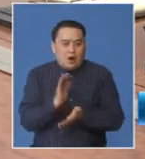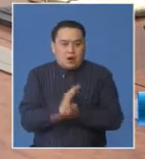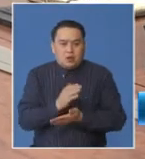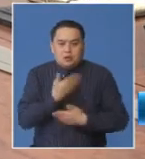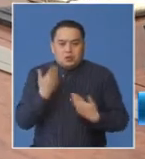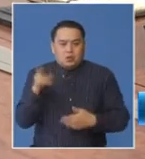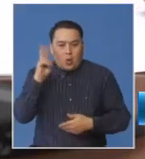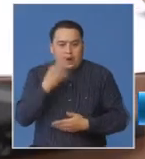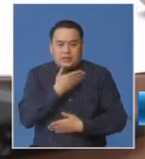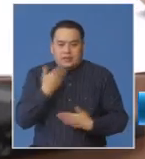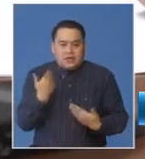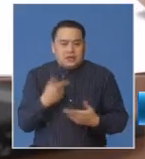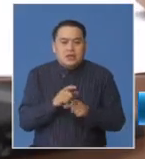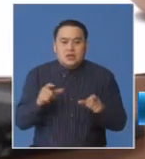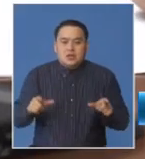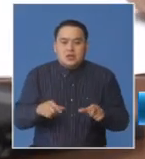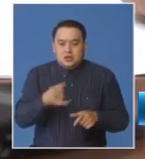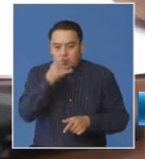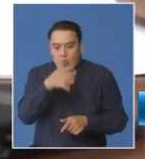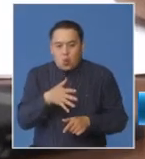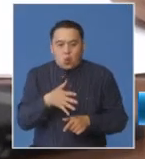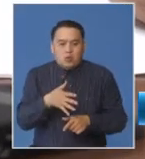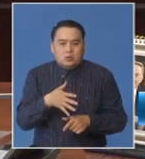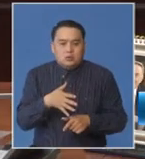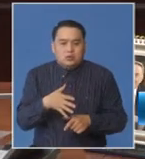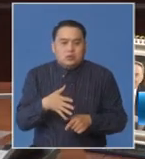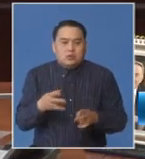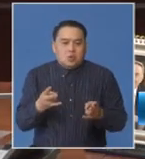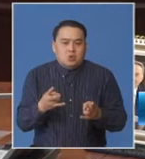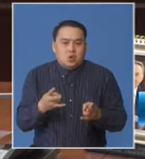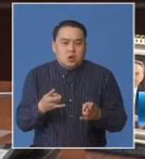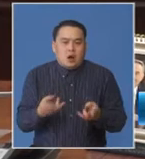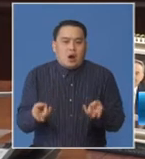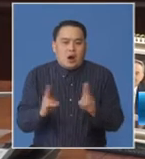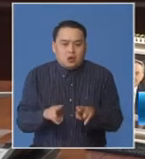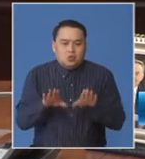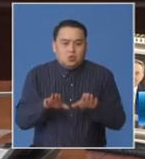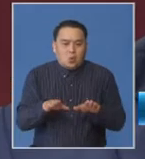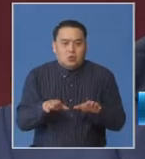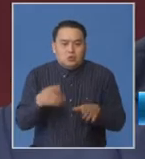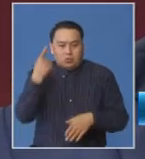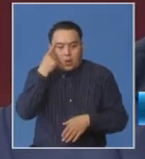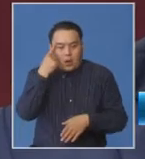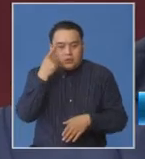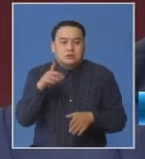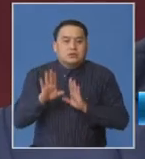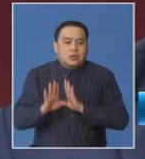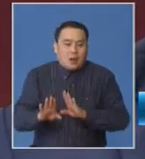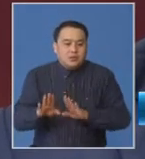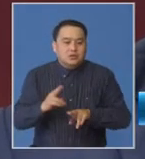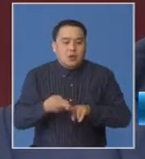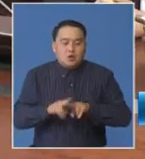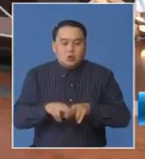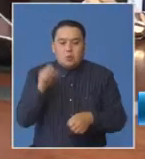отсутствуют туалеты. Где персонал и посетители справляют естественные нужды, остается только догадываться. Заместитель акима